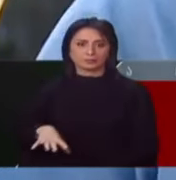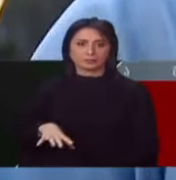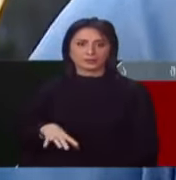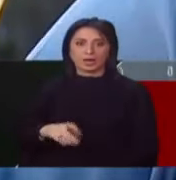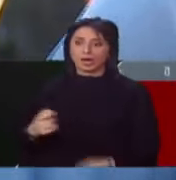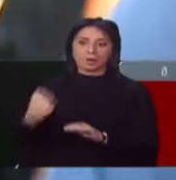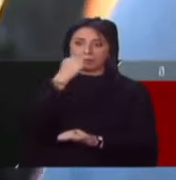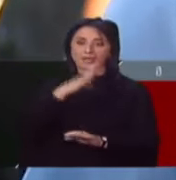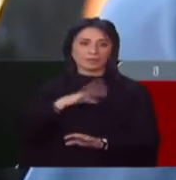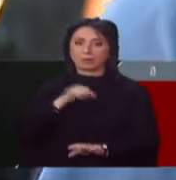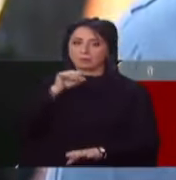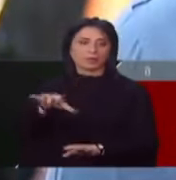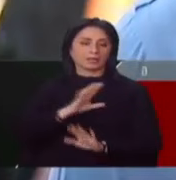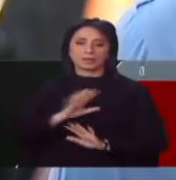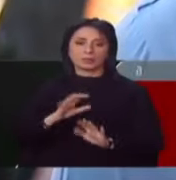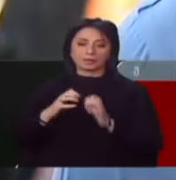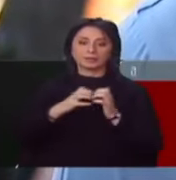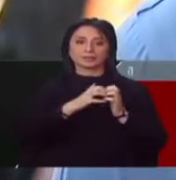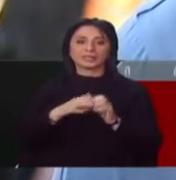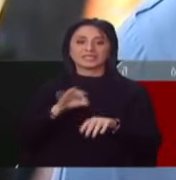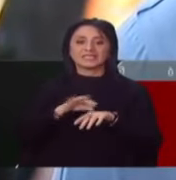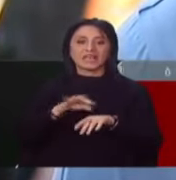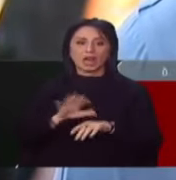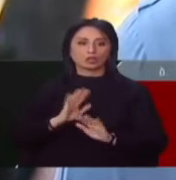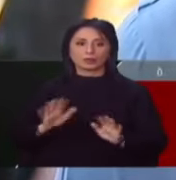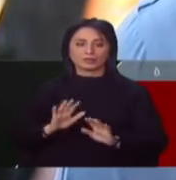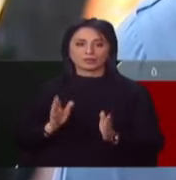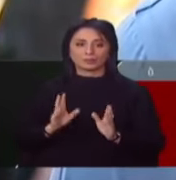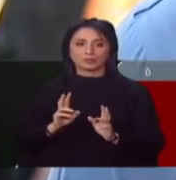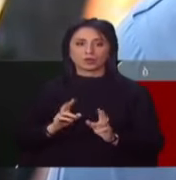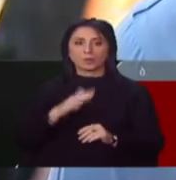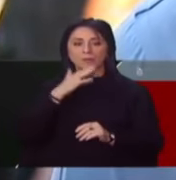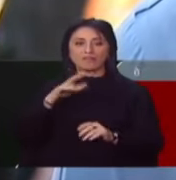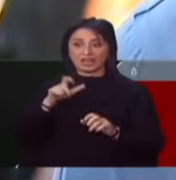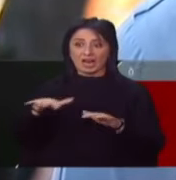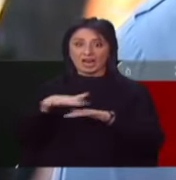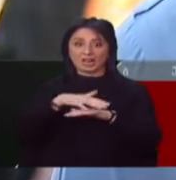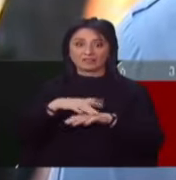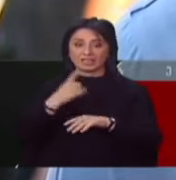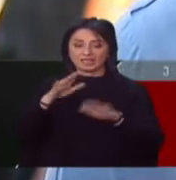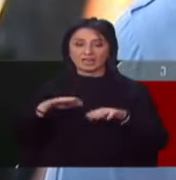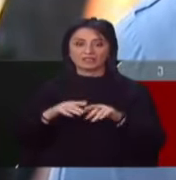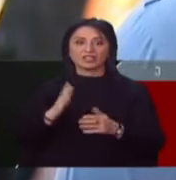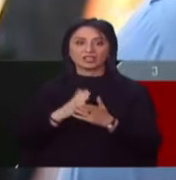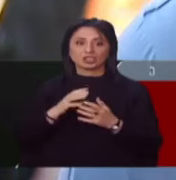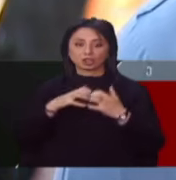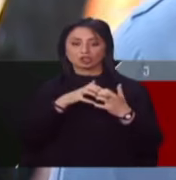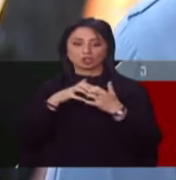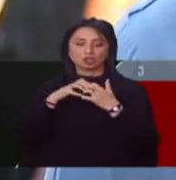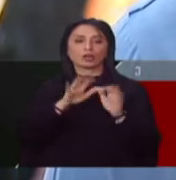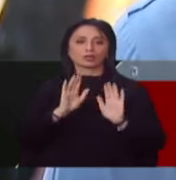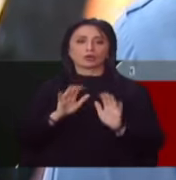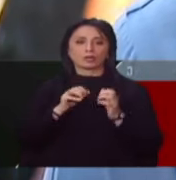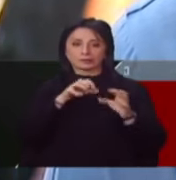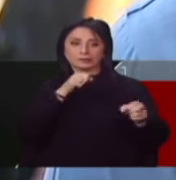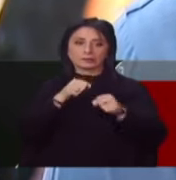არც იმათ ჩვენთვის, არც ჩვენ იმათთვის. იქ ძალადობა საერთოდ არ ყოფილა, ანუ როცა ბევრი ხალხი დგას ერთ ადგილზე, არის ჩოჩქოლი, გაწევ,